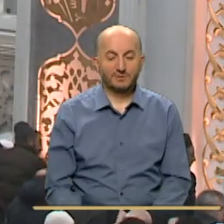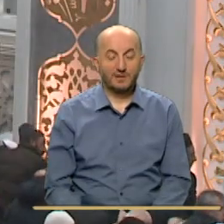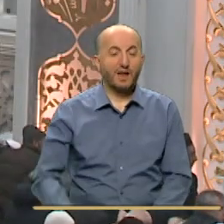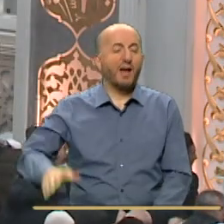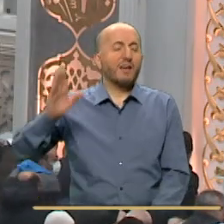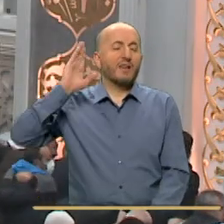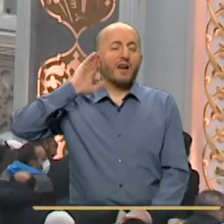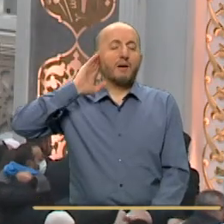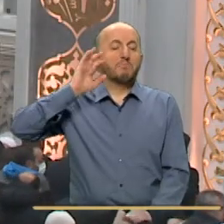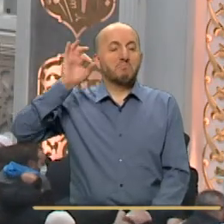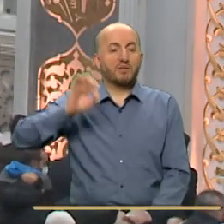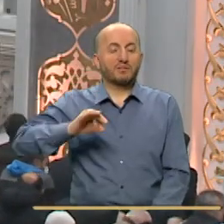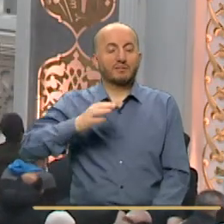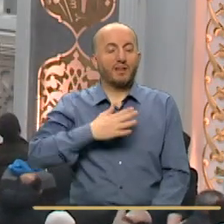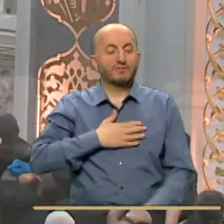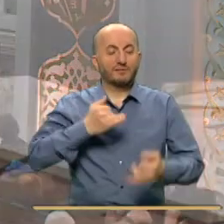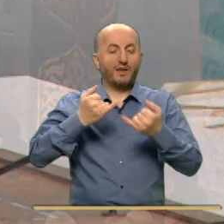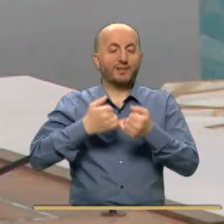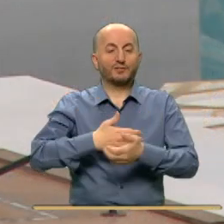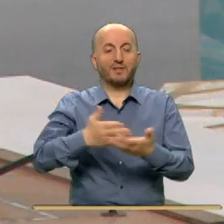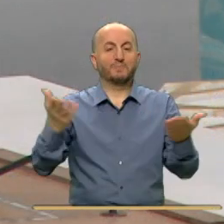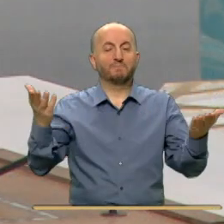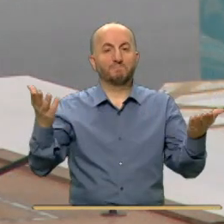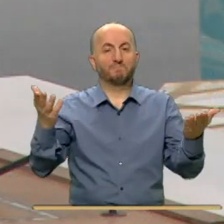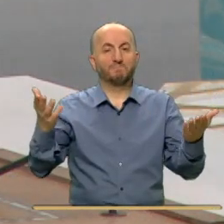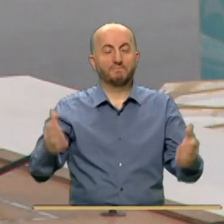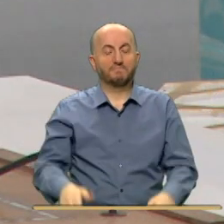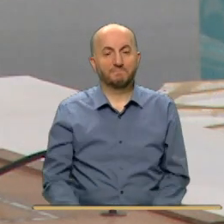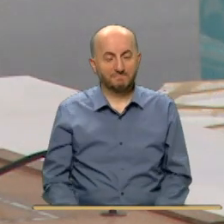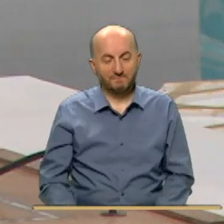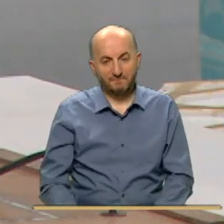Ezan-ı Muhammedi okunuyor aziz kardeşlerim.